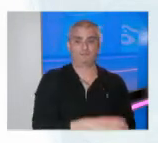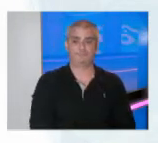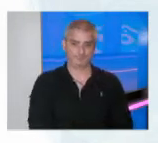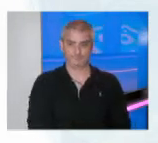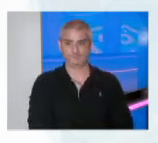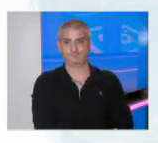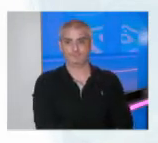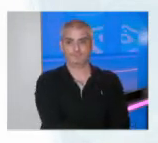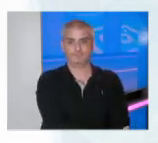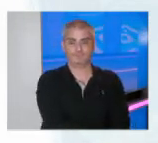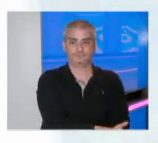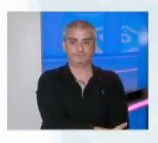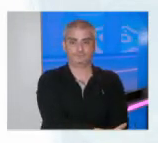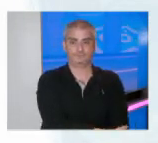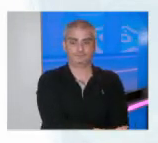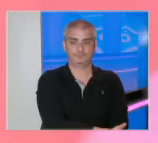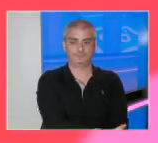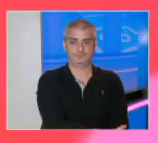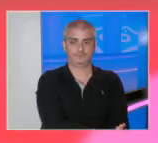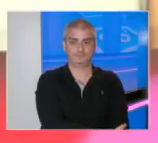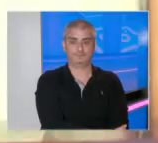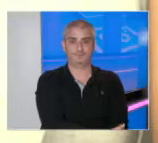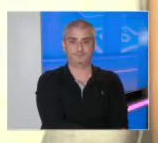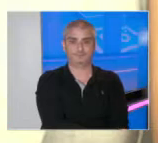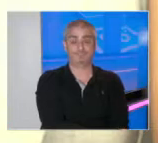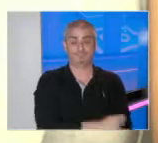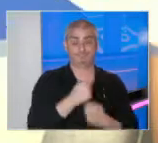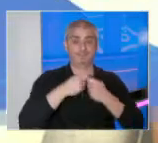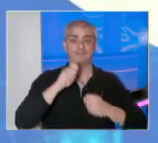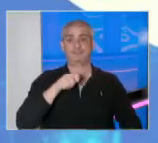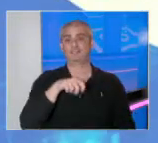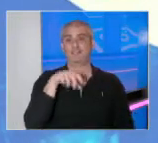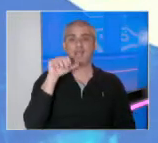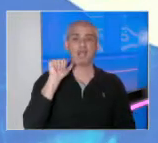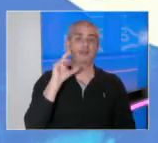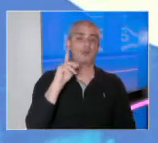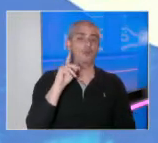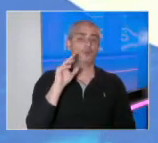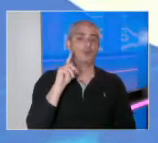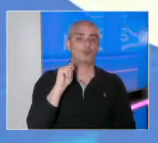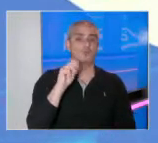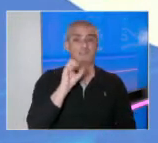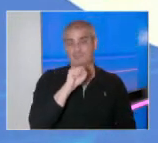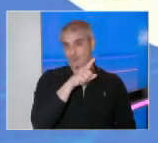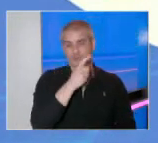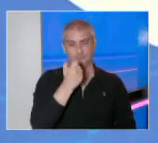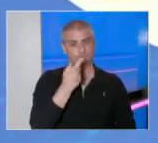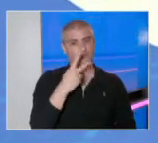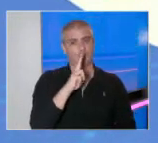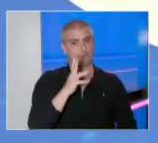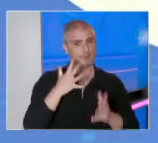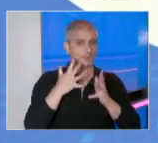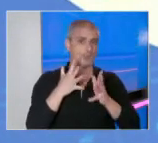בשוגג ואחד במזיד. חברת הכנסת עאידה תומא סלימאן מהרשימה המשותפת הייתה קצת